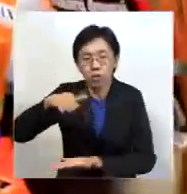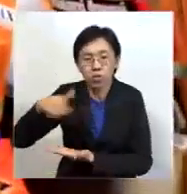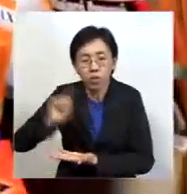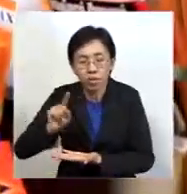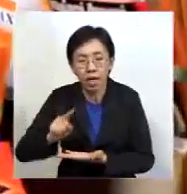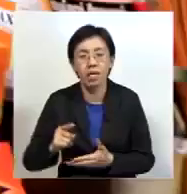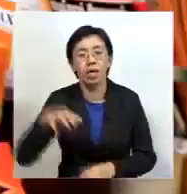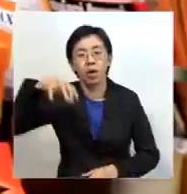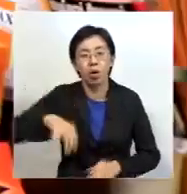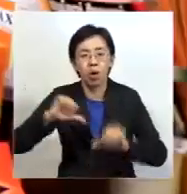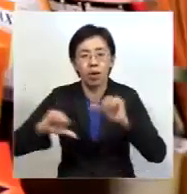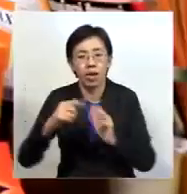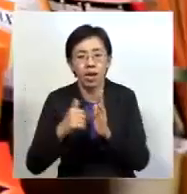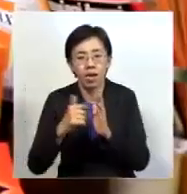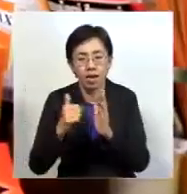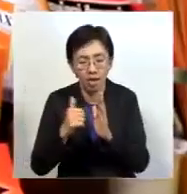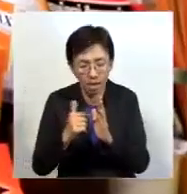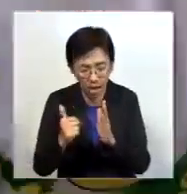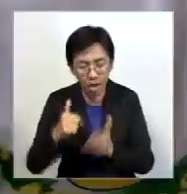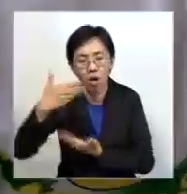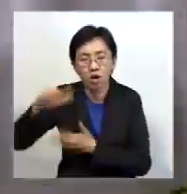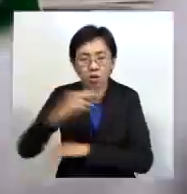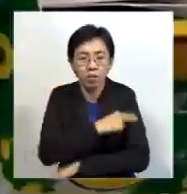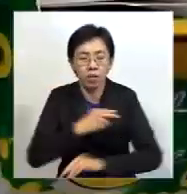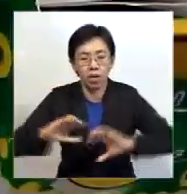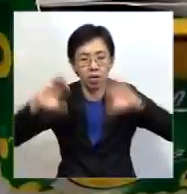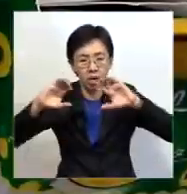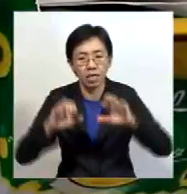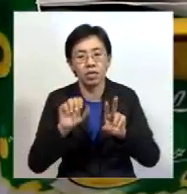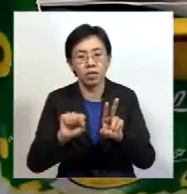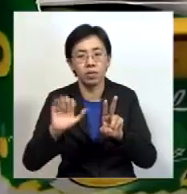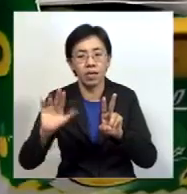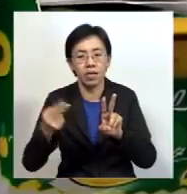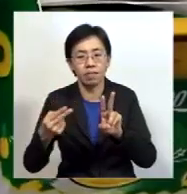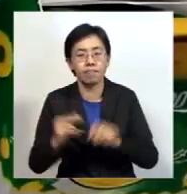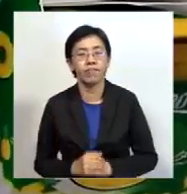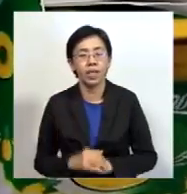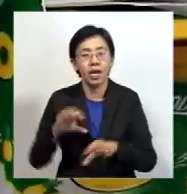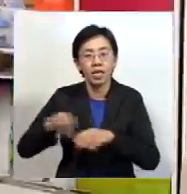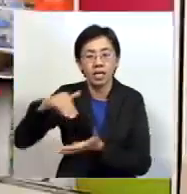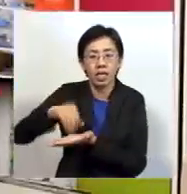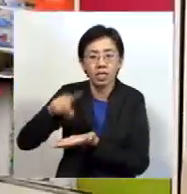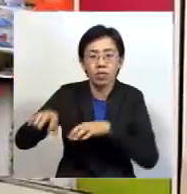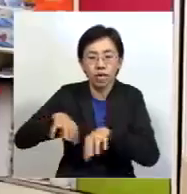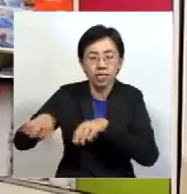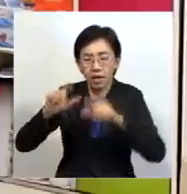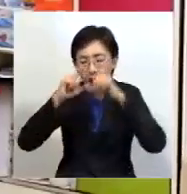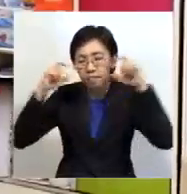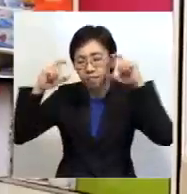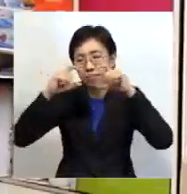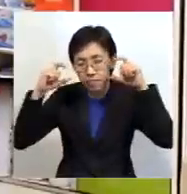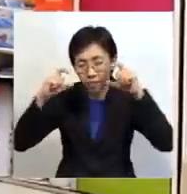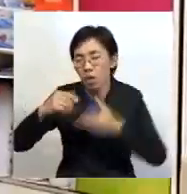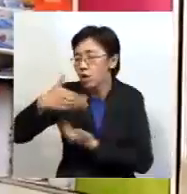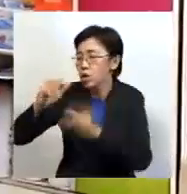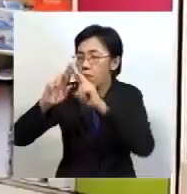านองค์การเภสัชกรรมและส่งตรงให้กับโรงพยาบาลรัฐอีก 250,000 ชิ้นจัดสรรให้กับศูนย์บริหารจัดการหน้ากากอนามัยเพื่